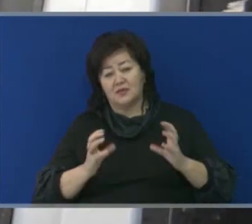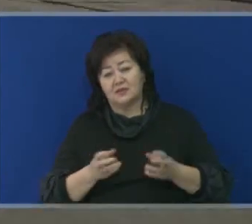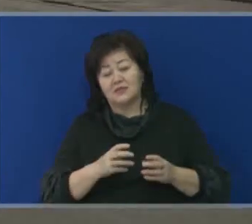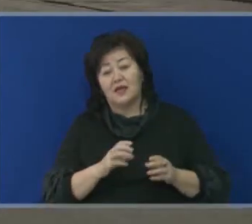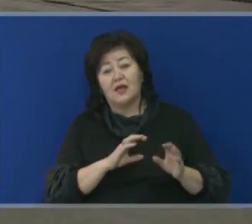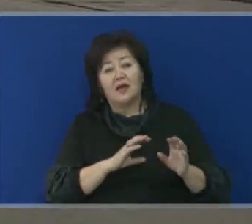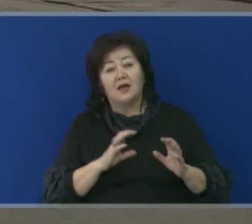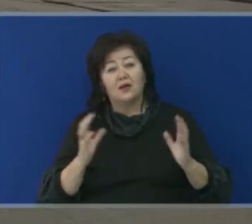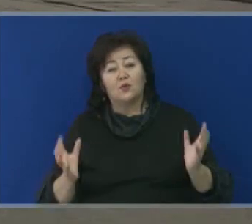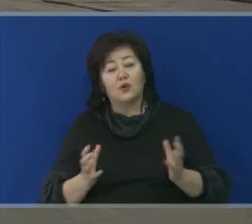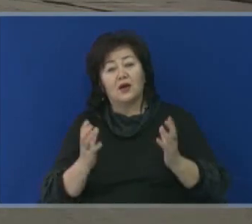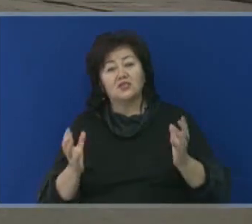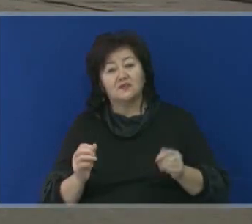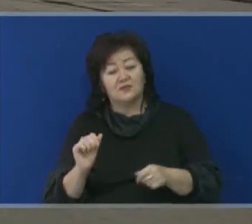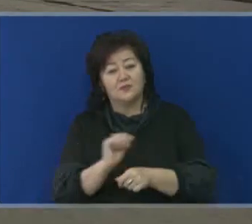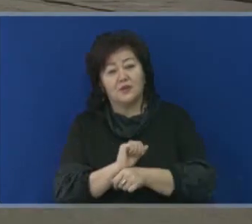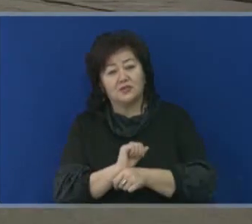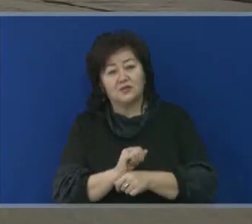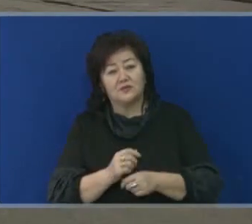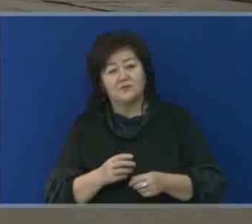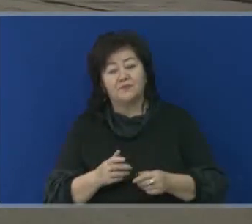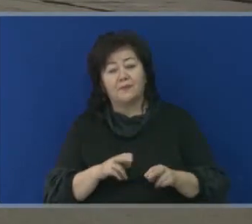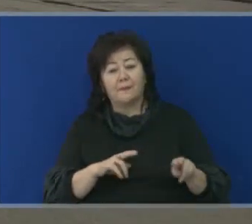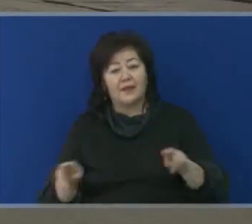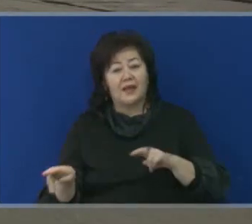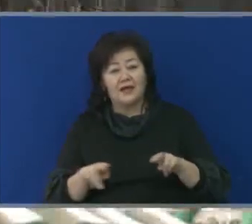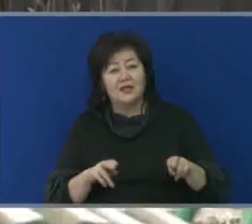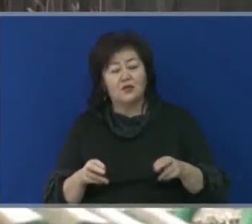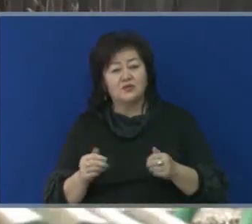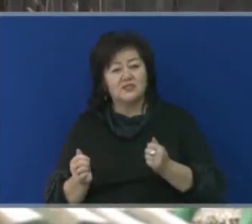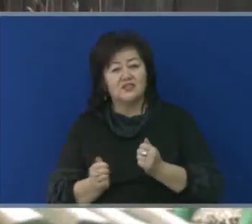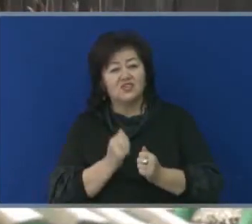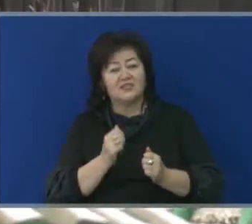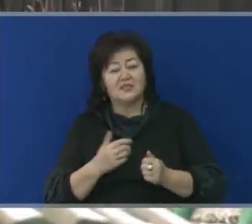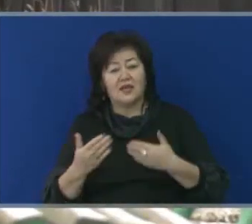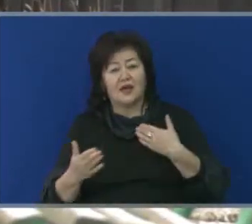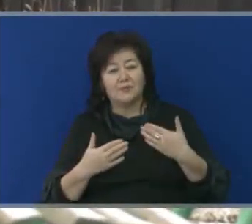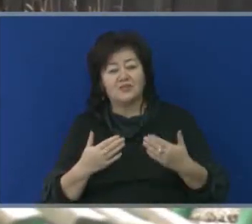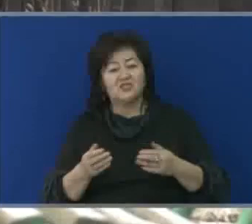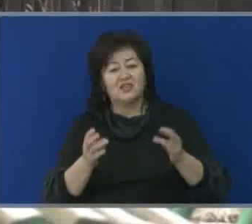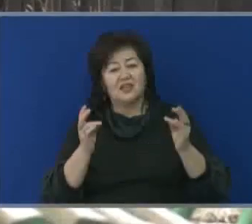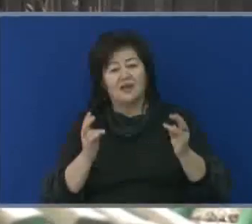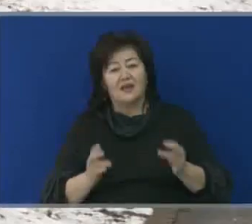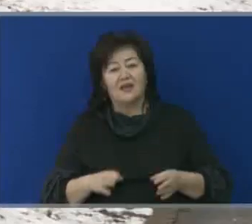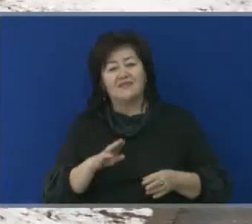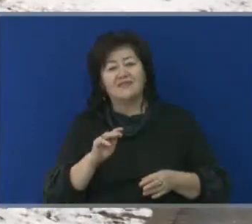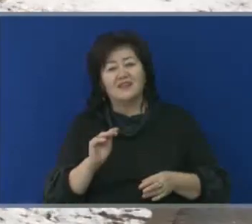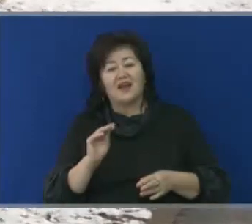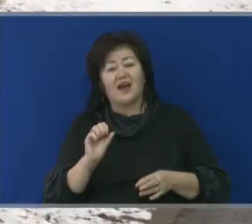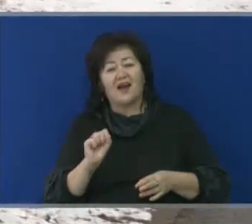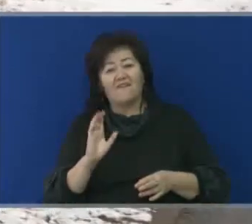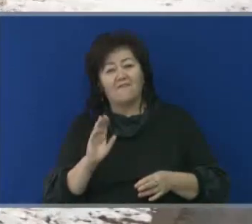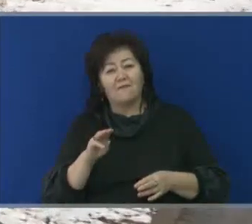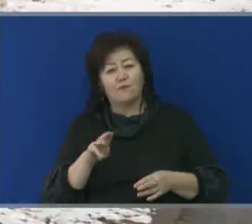машиной. Стоит отметить, что гололед является причиной частого обращения горожан в травмпункт, а для водителей причиной